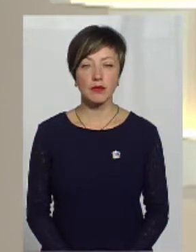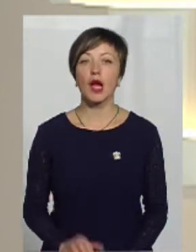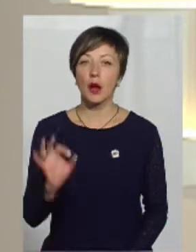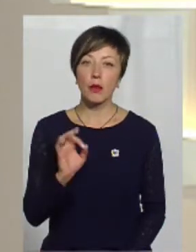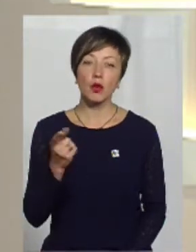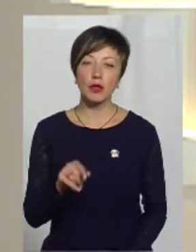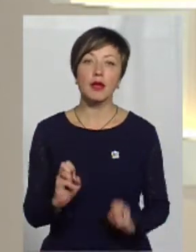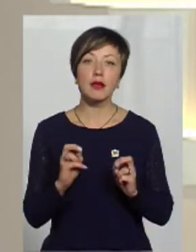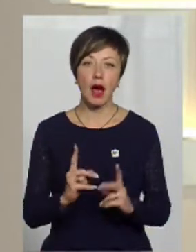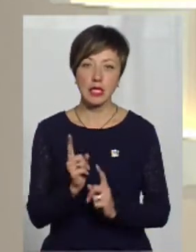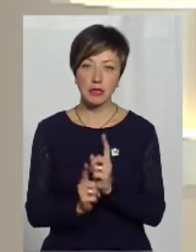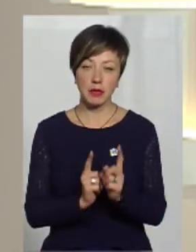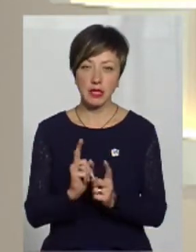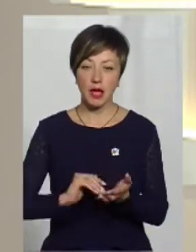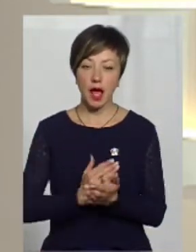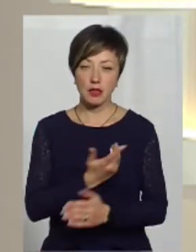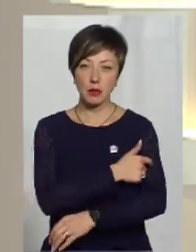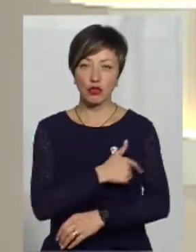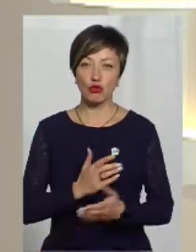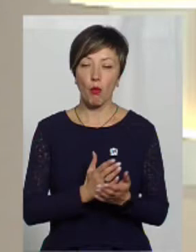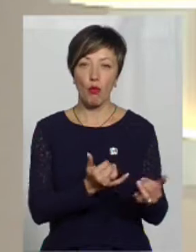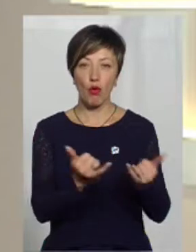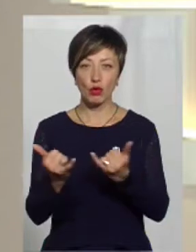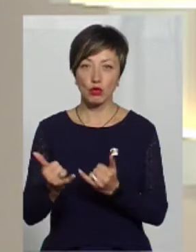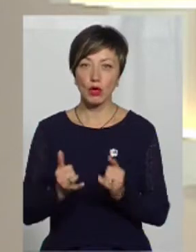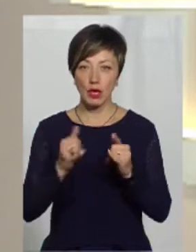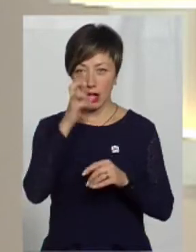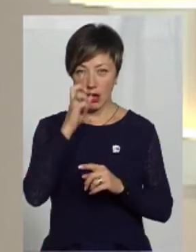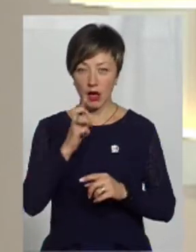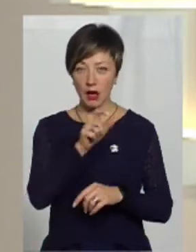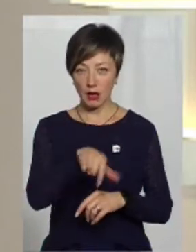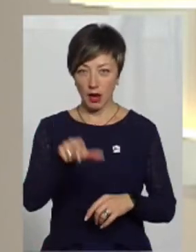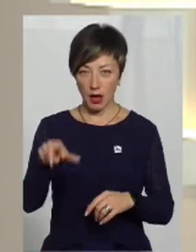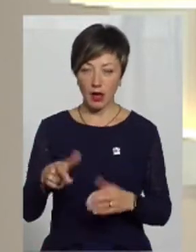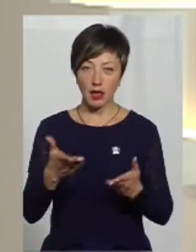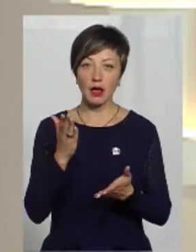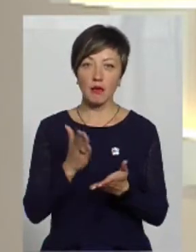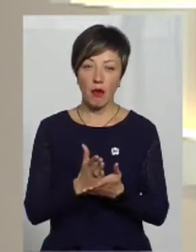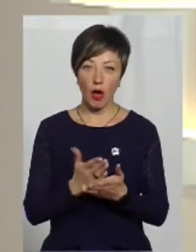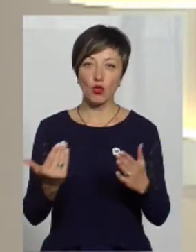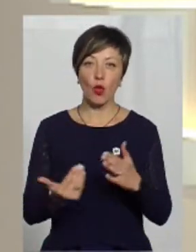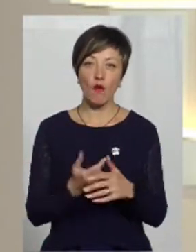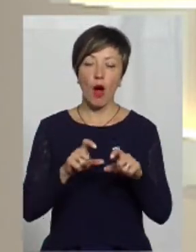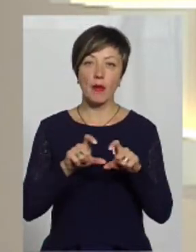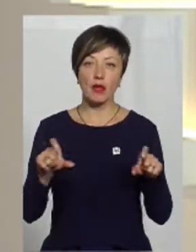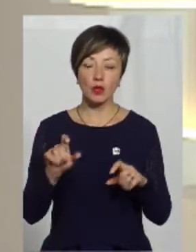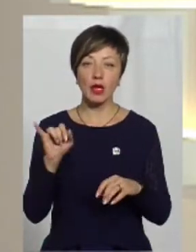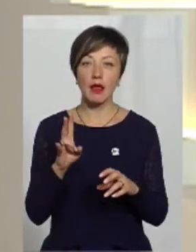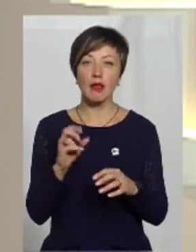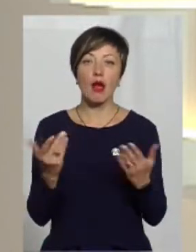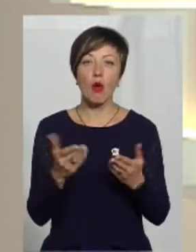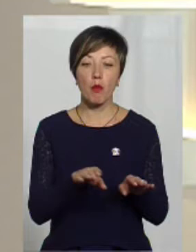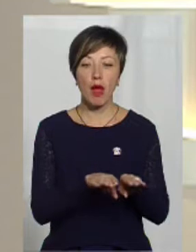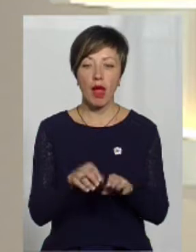Про те, як зміниться якість медичних послуг для краян, які вже мають нову амбулаторію, та на